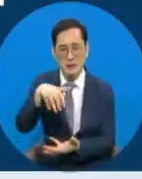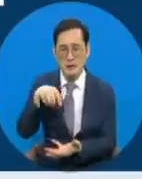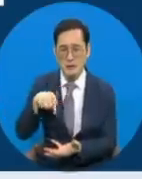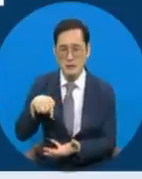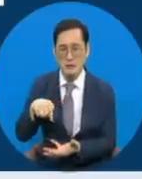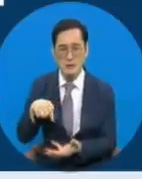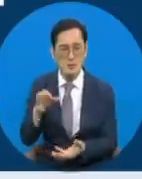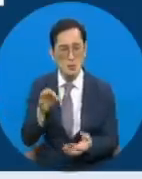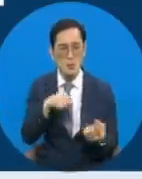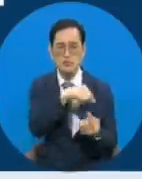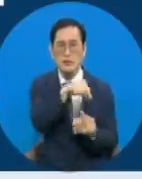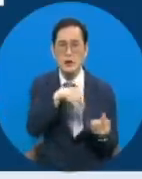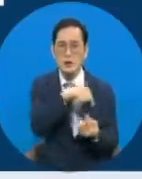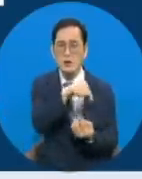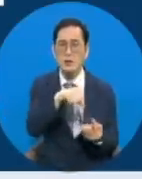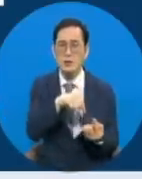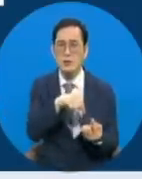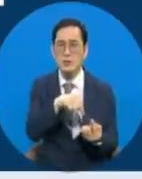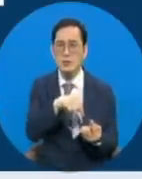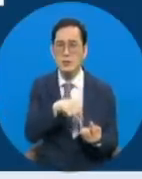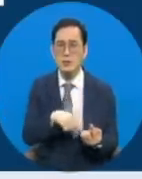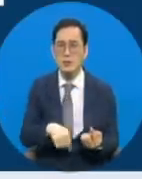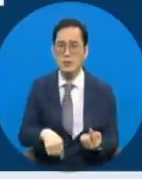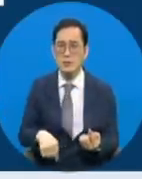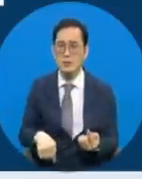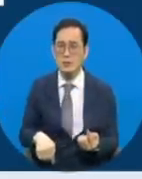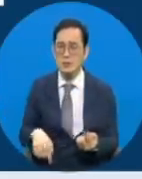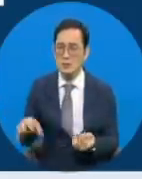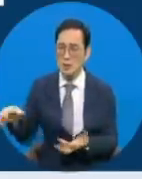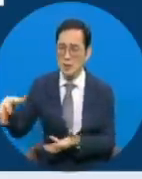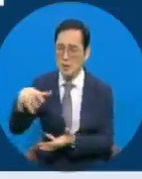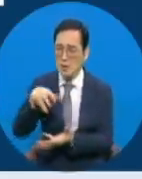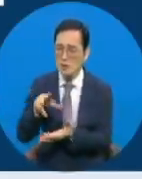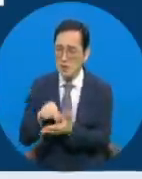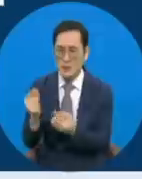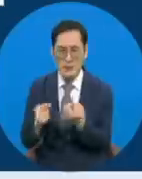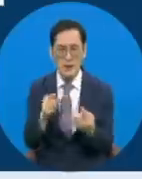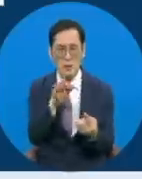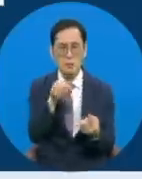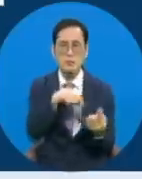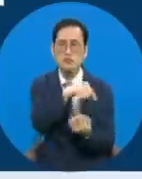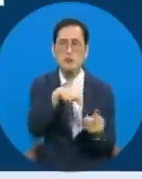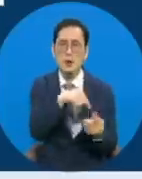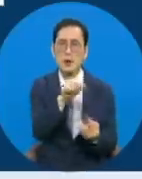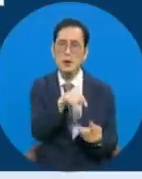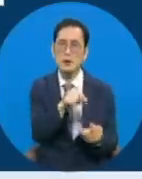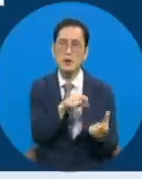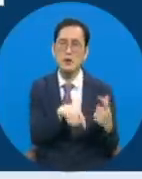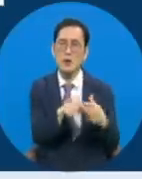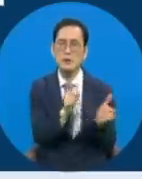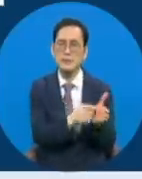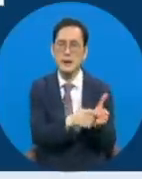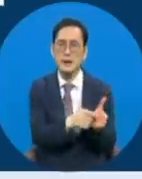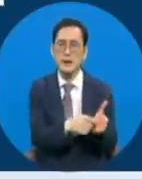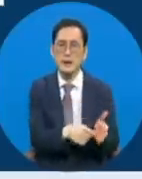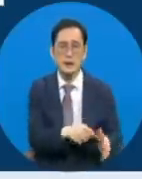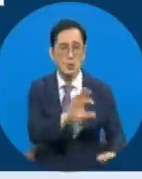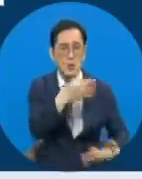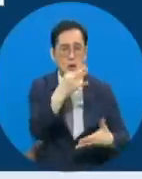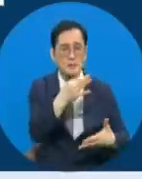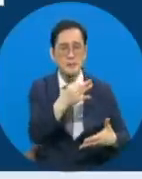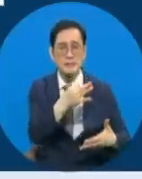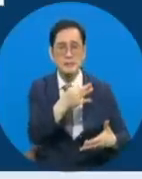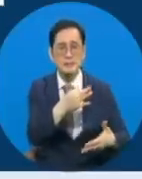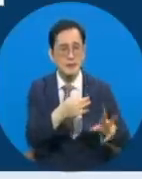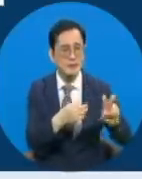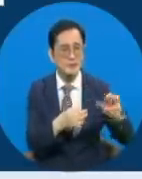필요한 거 아니냐, 이런 목소리가 좀 큽니다. 특히 이 인건비 문제예요. 인건비. 인건비가 전체 비용의 28%,